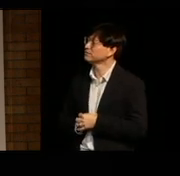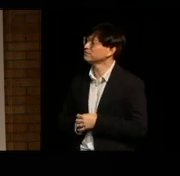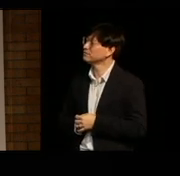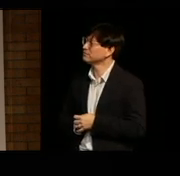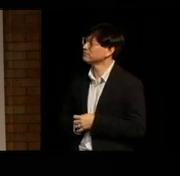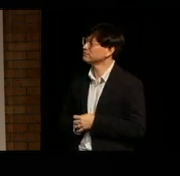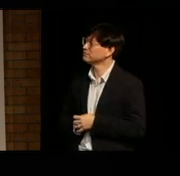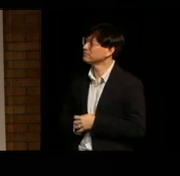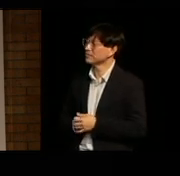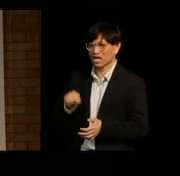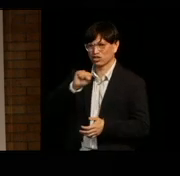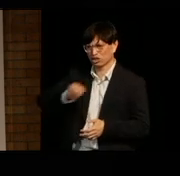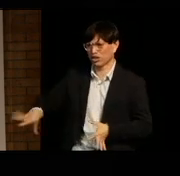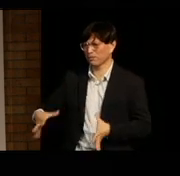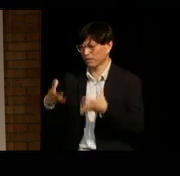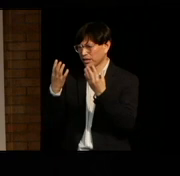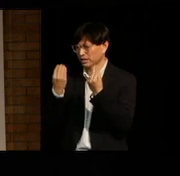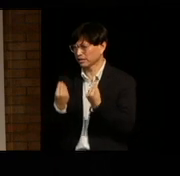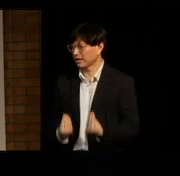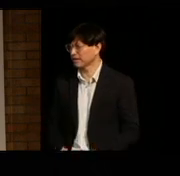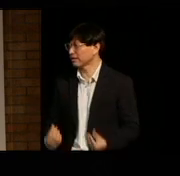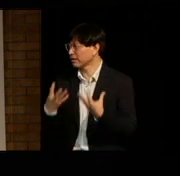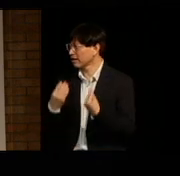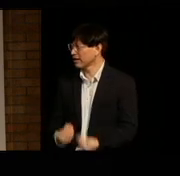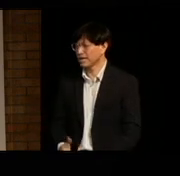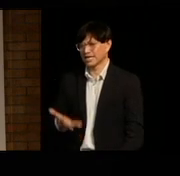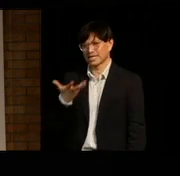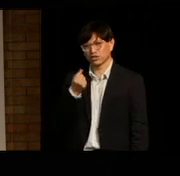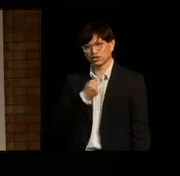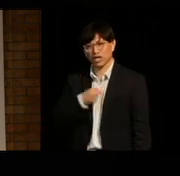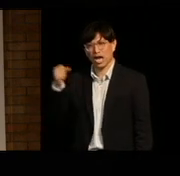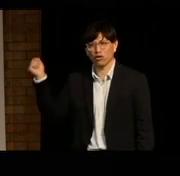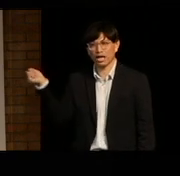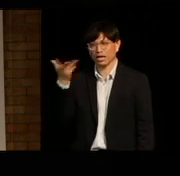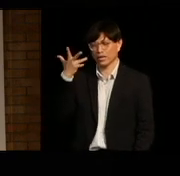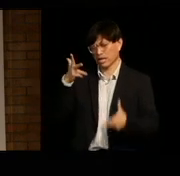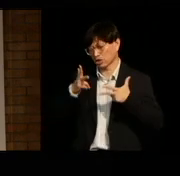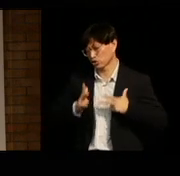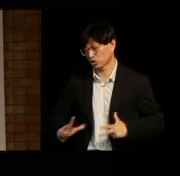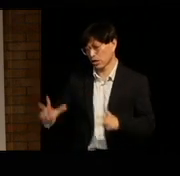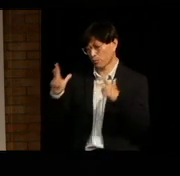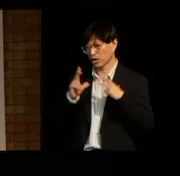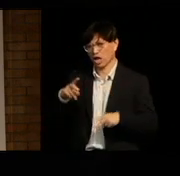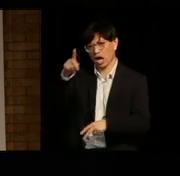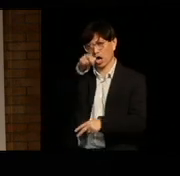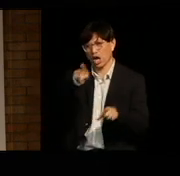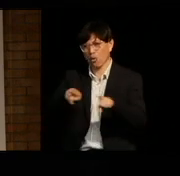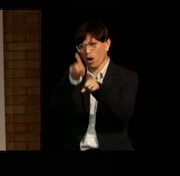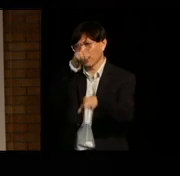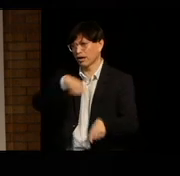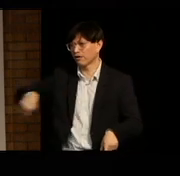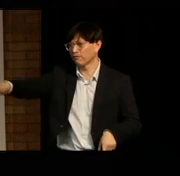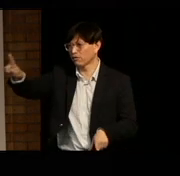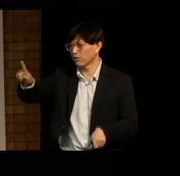però questo ci libera proprio tanto nel senso che c'è anche una libertà c'è una serenità come ce l'avete voi di andare di non andare